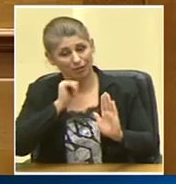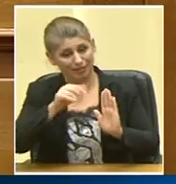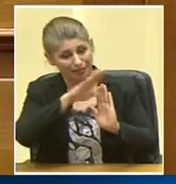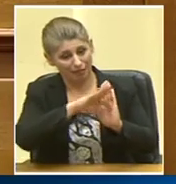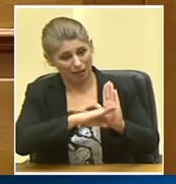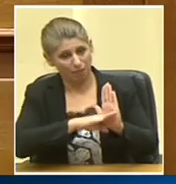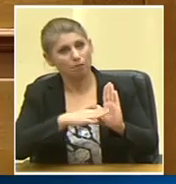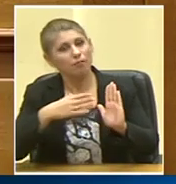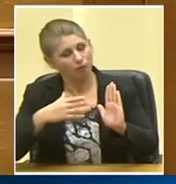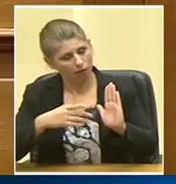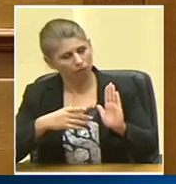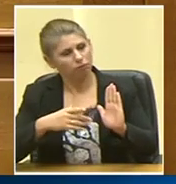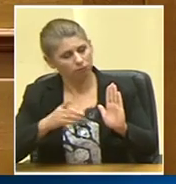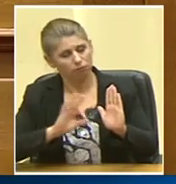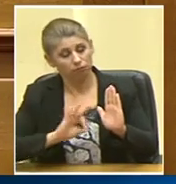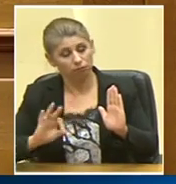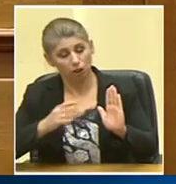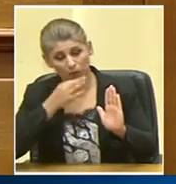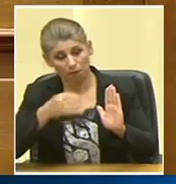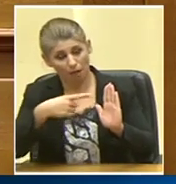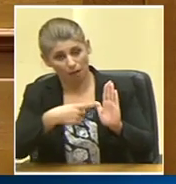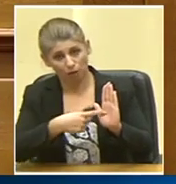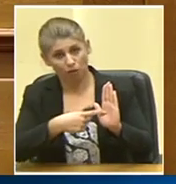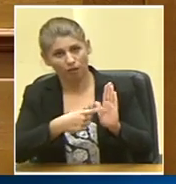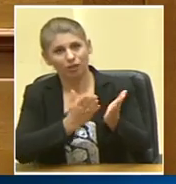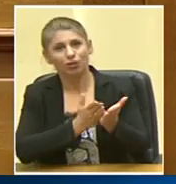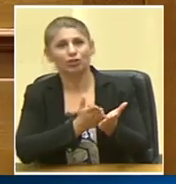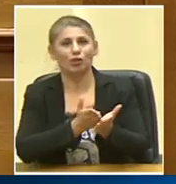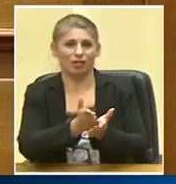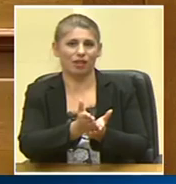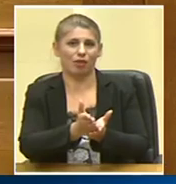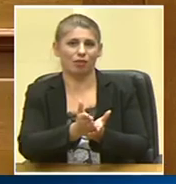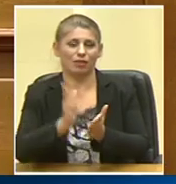έχει χαρακτηριστεί και ως το δίκαιο της πολιτικής.